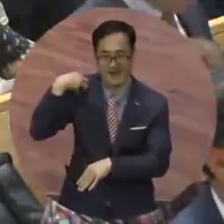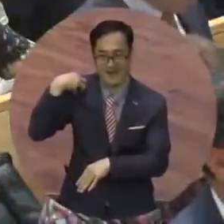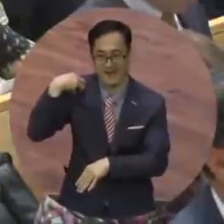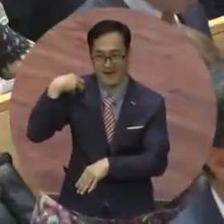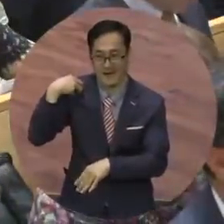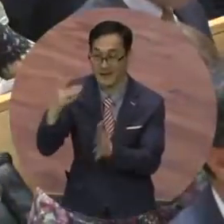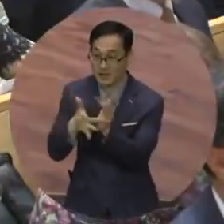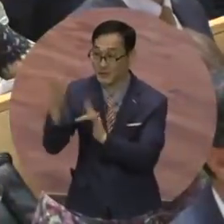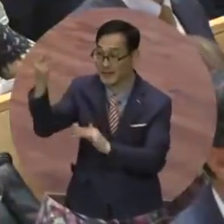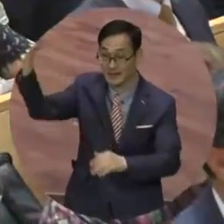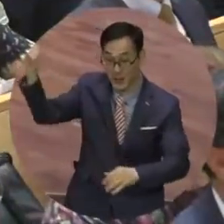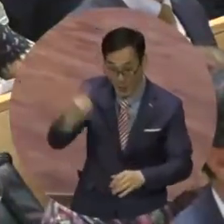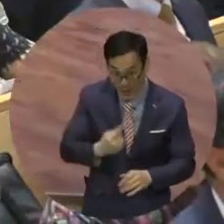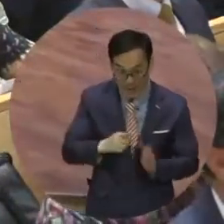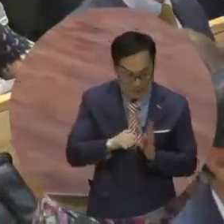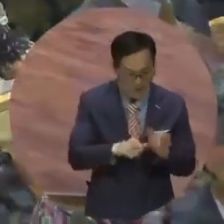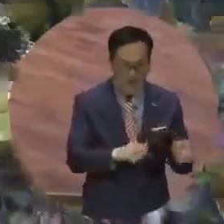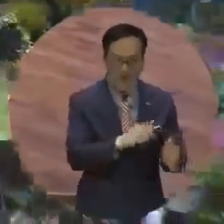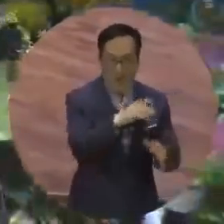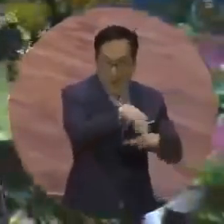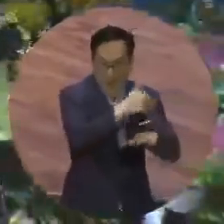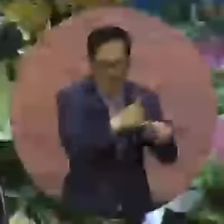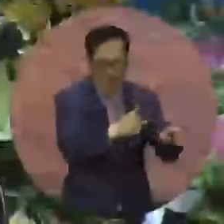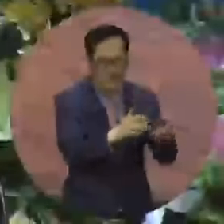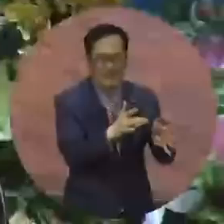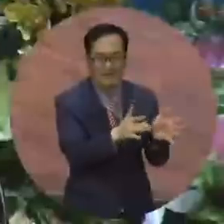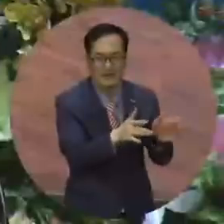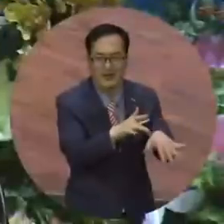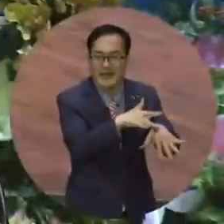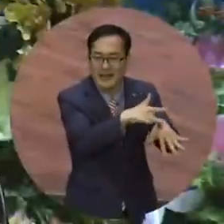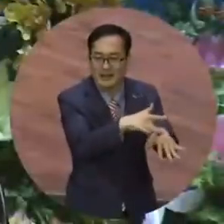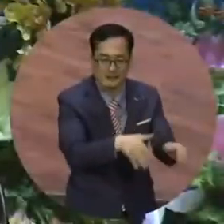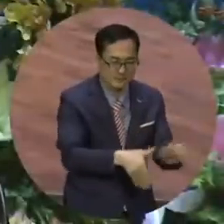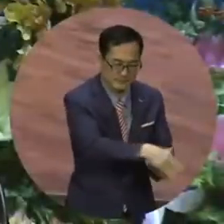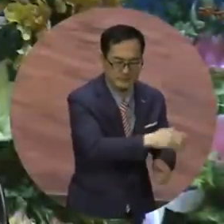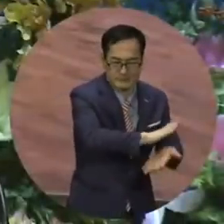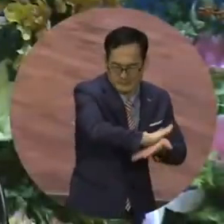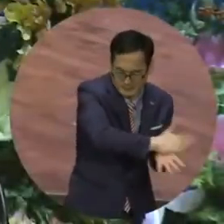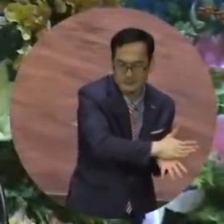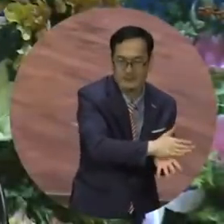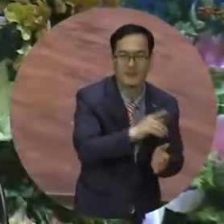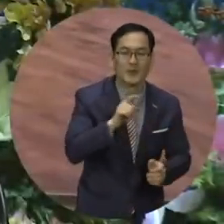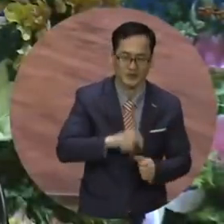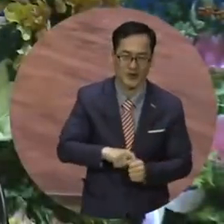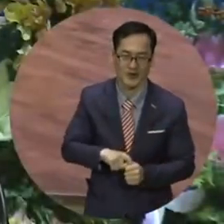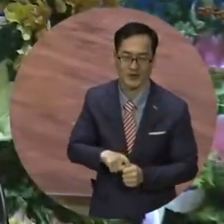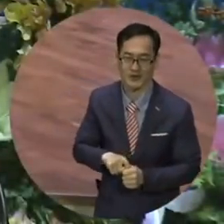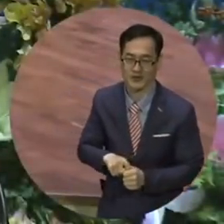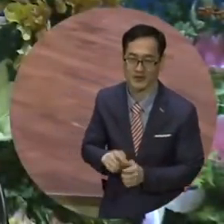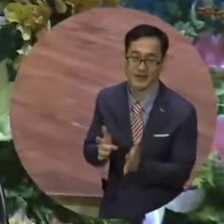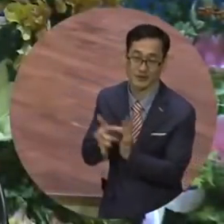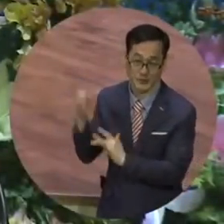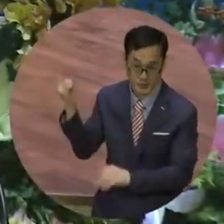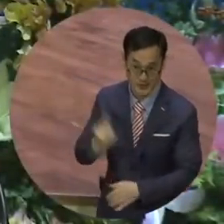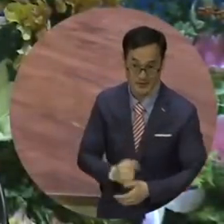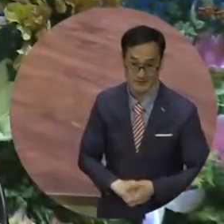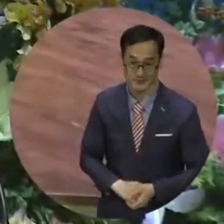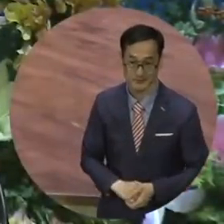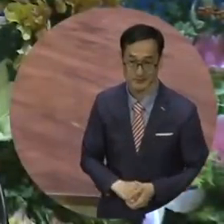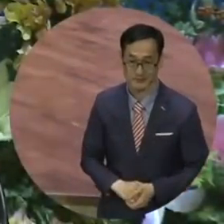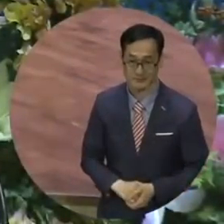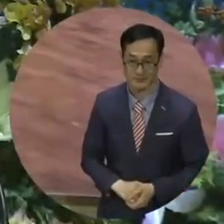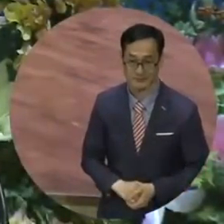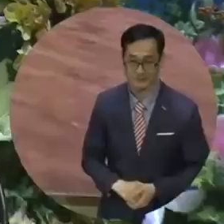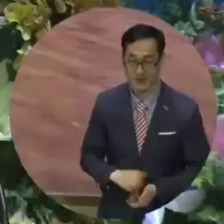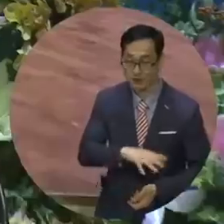예수님 오셔서 마귀 멸했어요. 그래서 예수님만 부르면 마귀 나가. 여러분, 자다가도요, 악몽 꾸거든 예수님